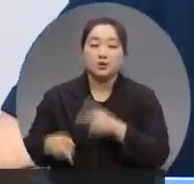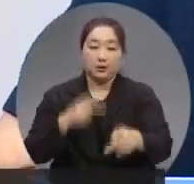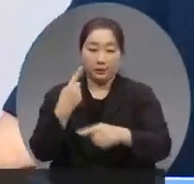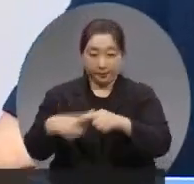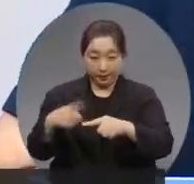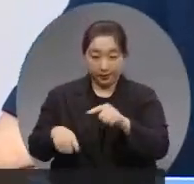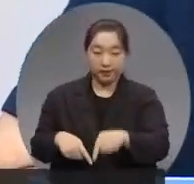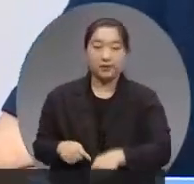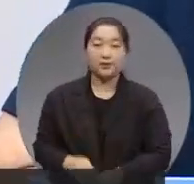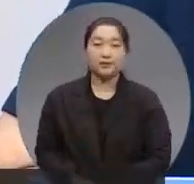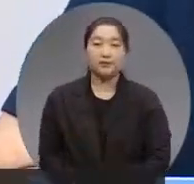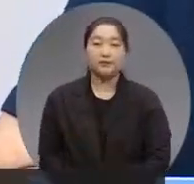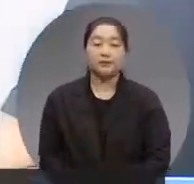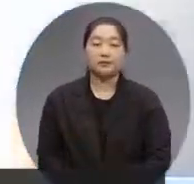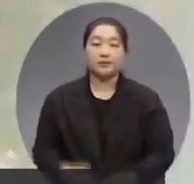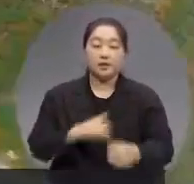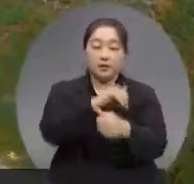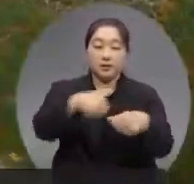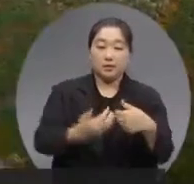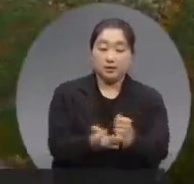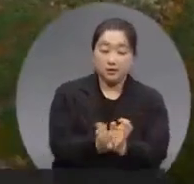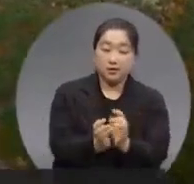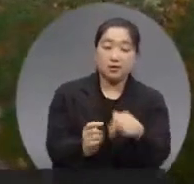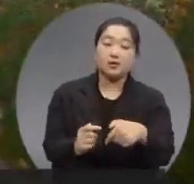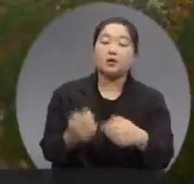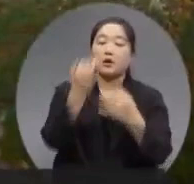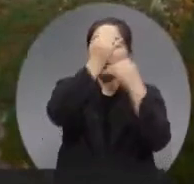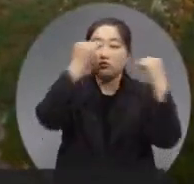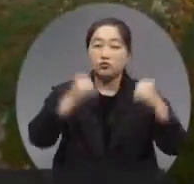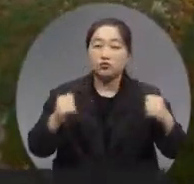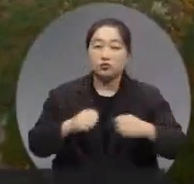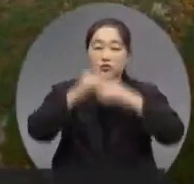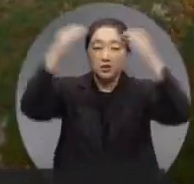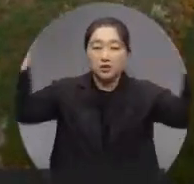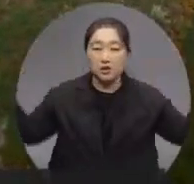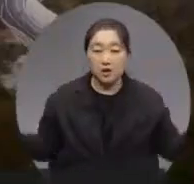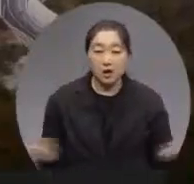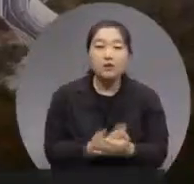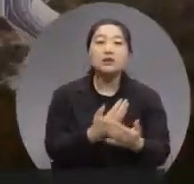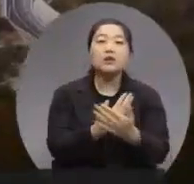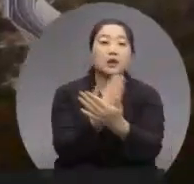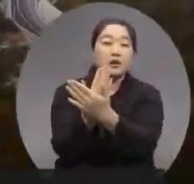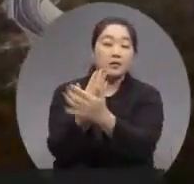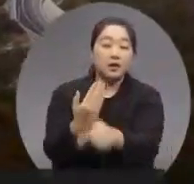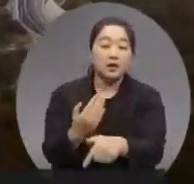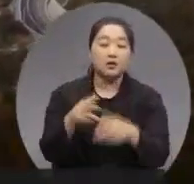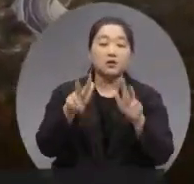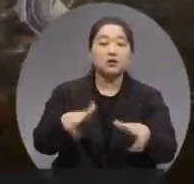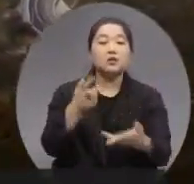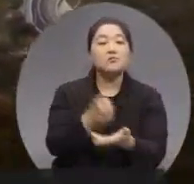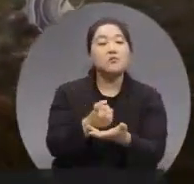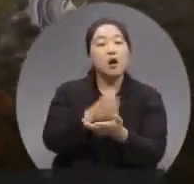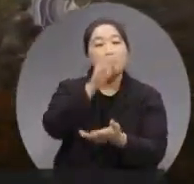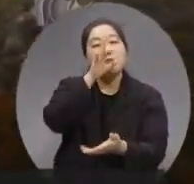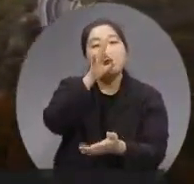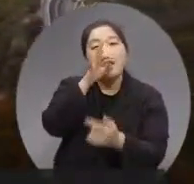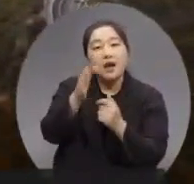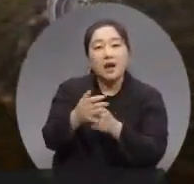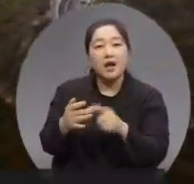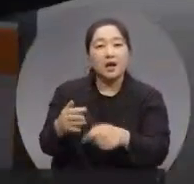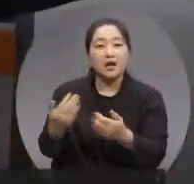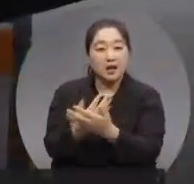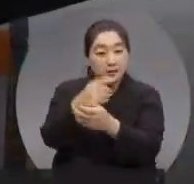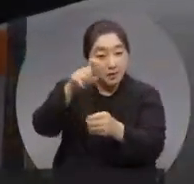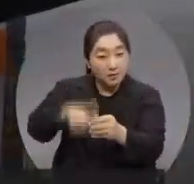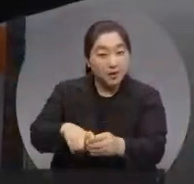평가입니다 환경단체는 레이크파크 사업이 충북 전역을 개발하는 사업이고 현행법으로는 불가능한 대규모 개발을